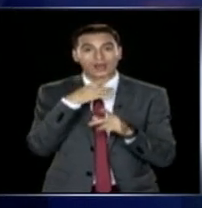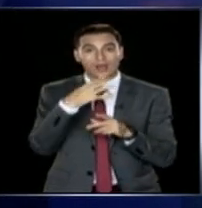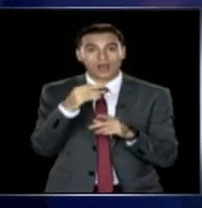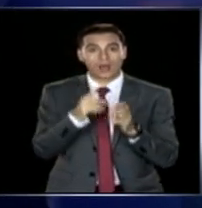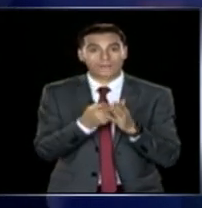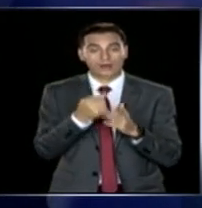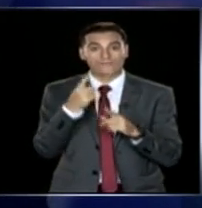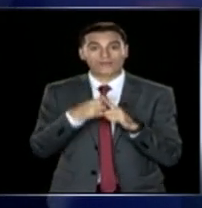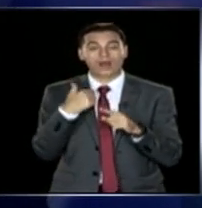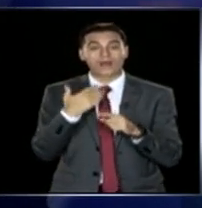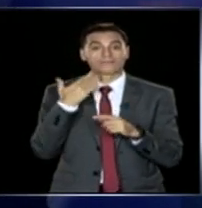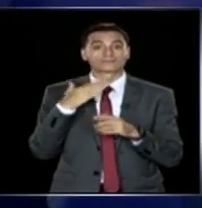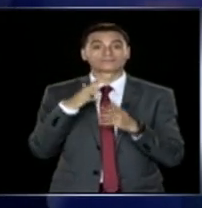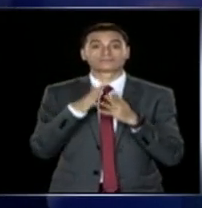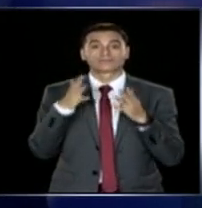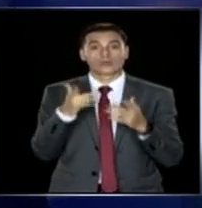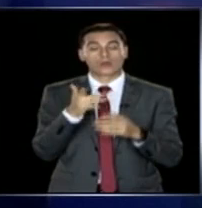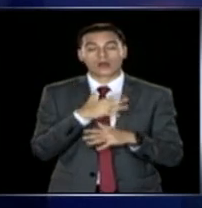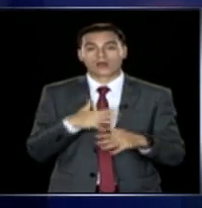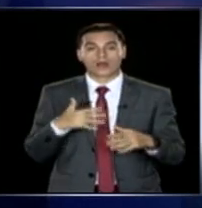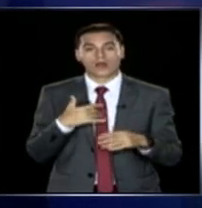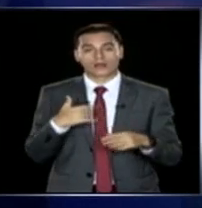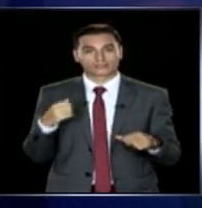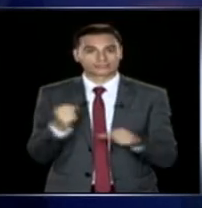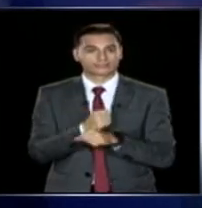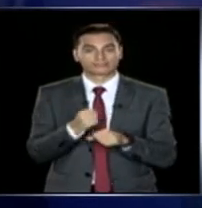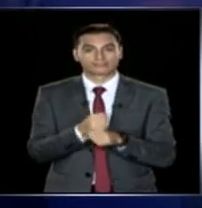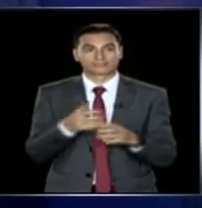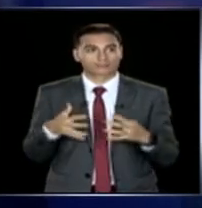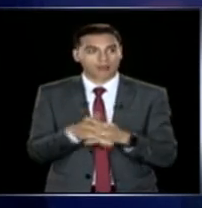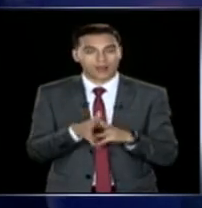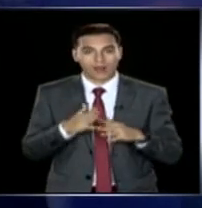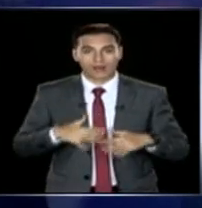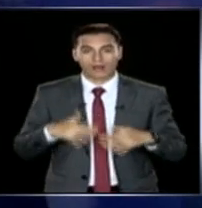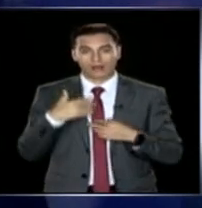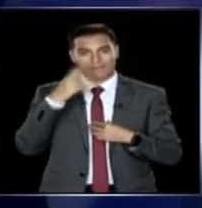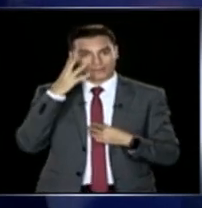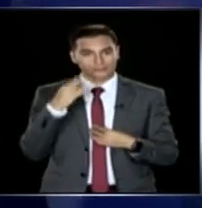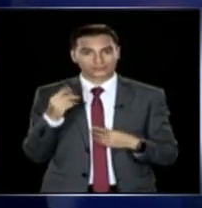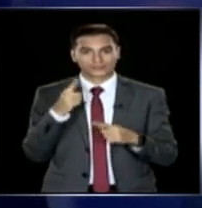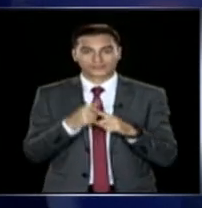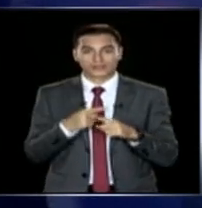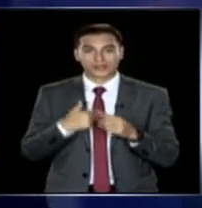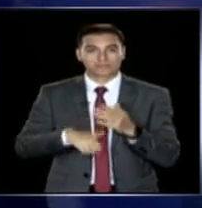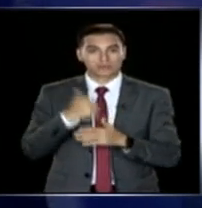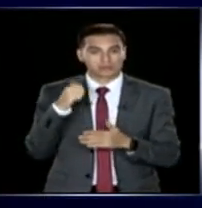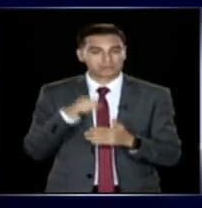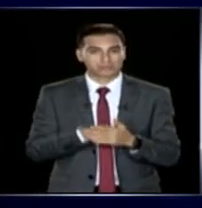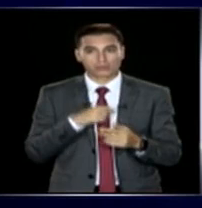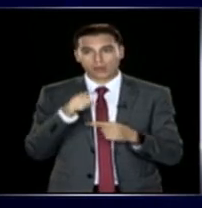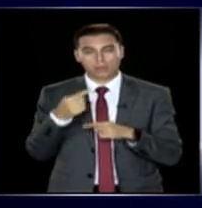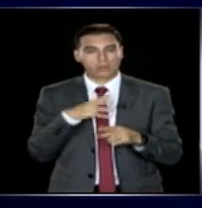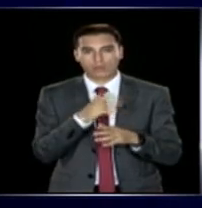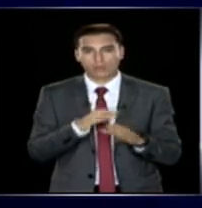جدا، فخورة بين إخواتي كلهم، يعني أنا حاسة بجد فرحانة، يعني الفريق ده أو ده كلنا أسرة واحدة. احكي